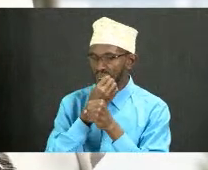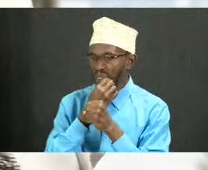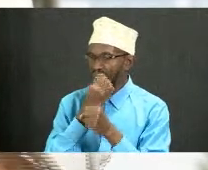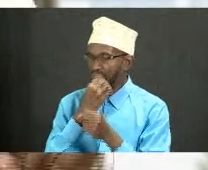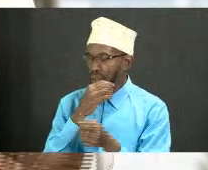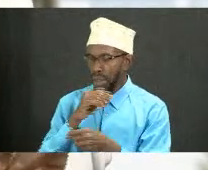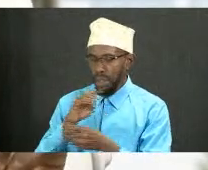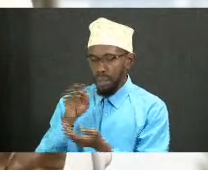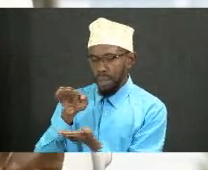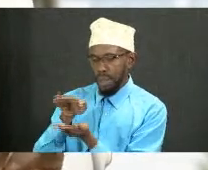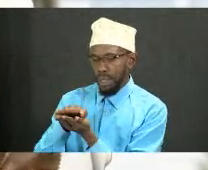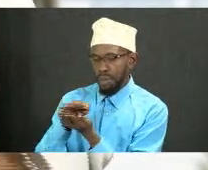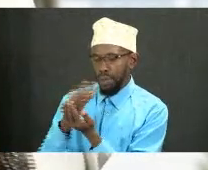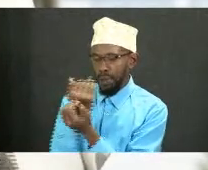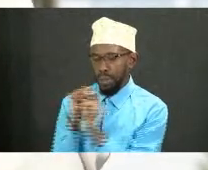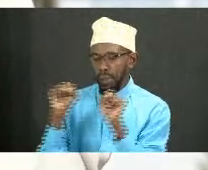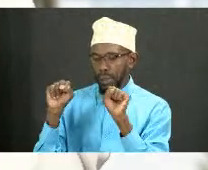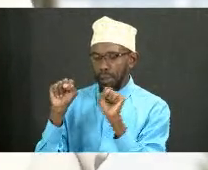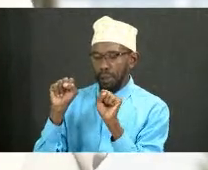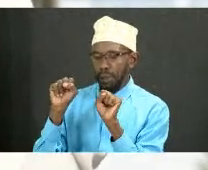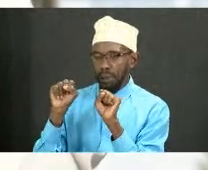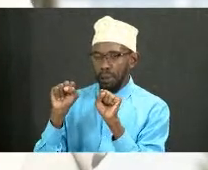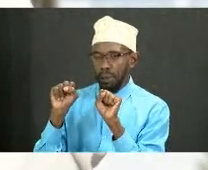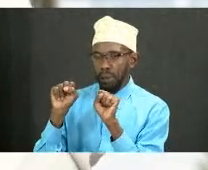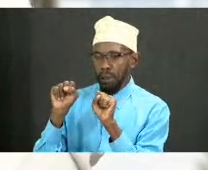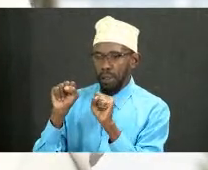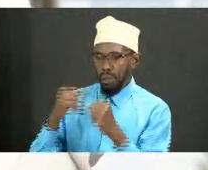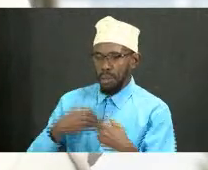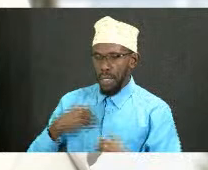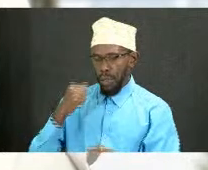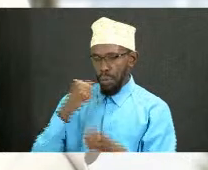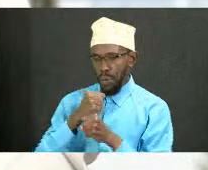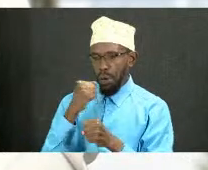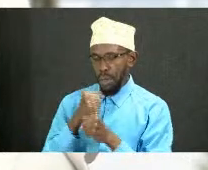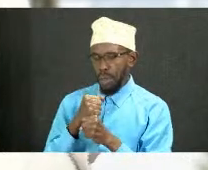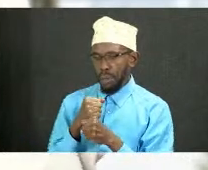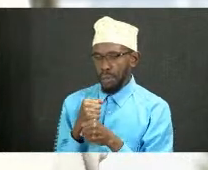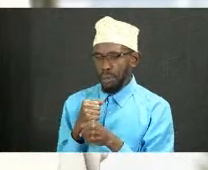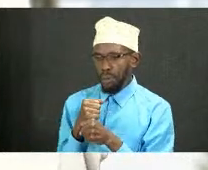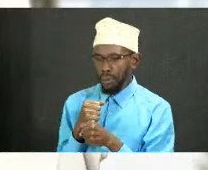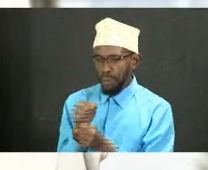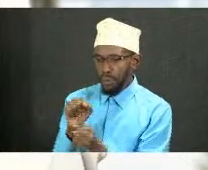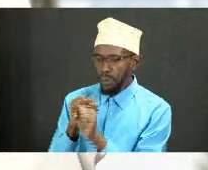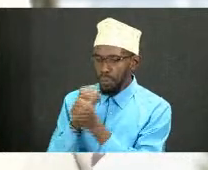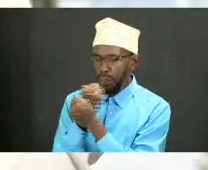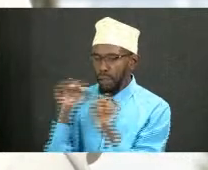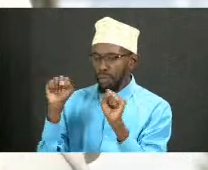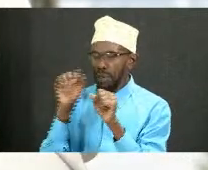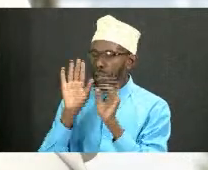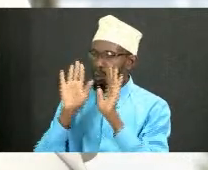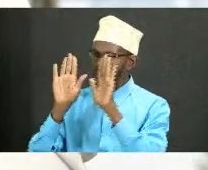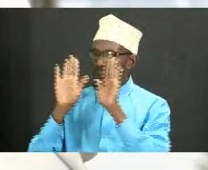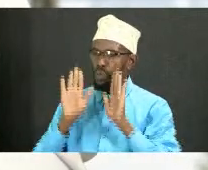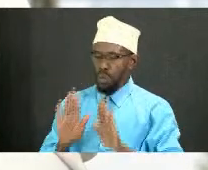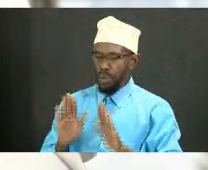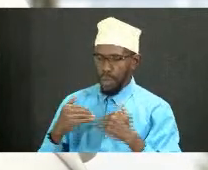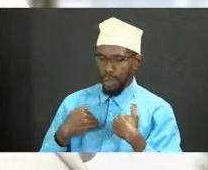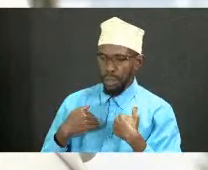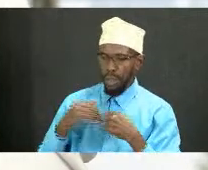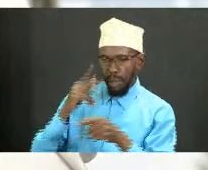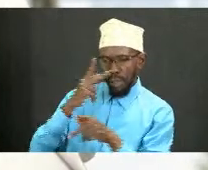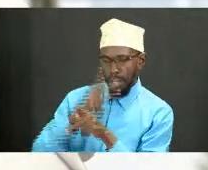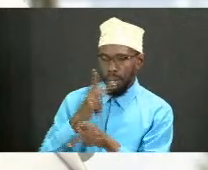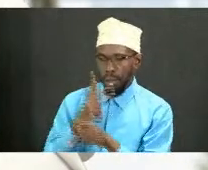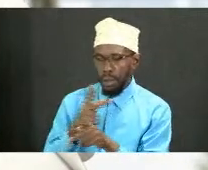hivyo swala la savings. Tuanze kabisa, mimi nimejiajiri, nimeajiriwa, kwamba savings ni muhimu tuweze